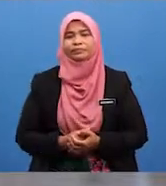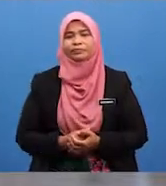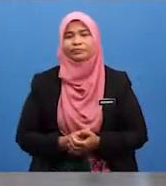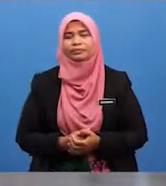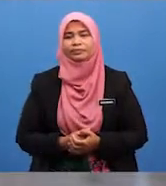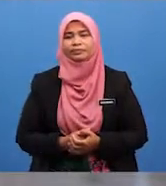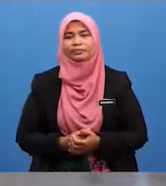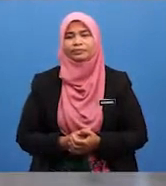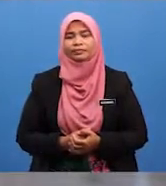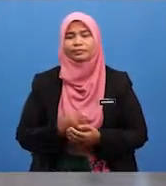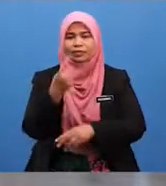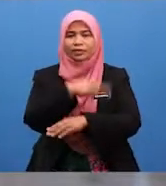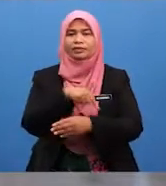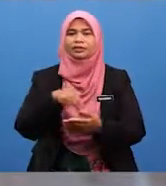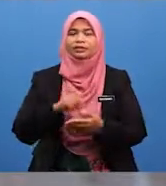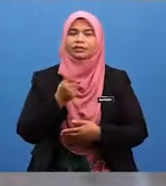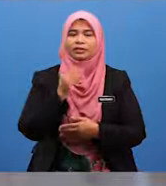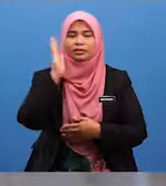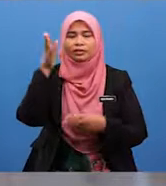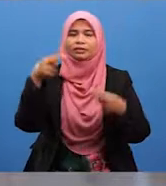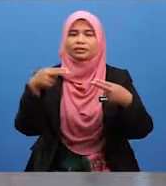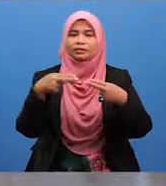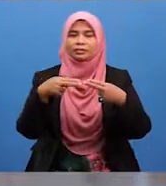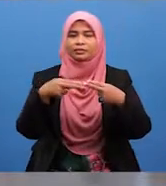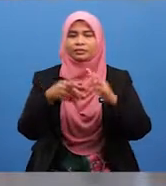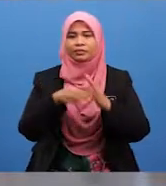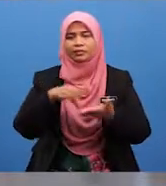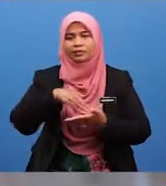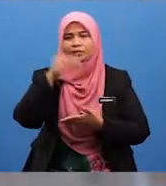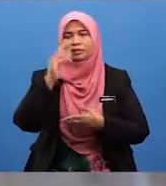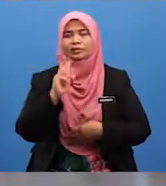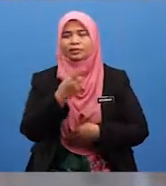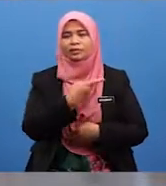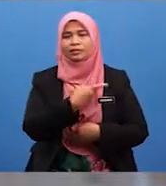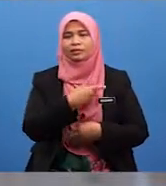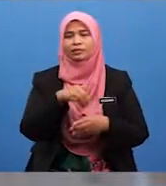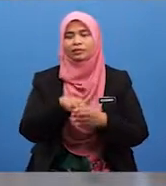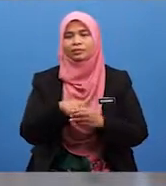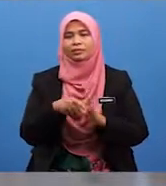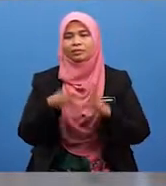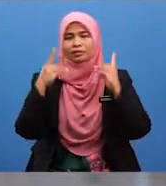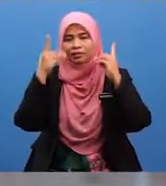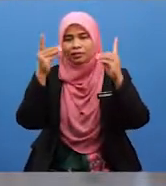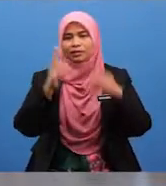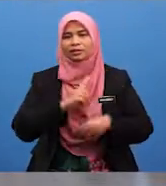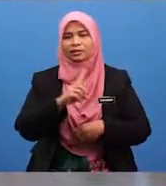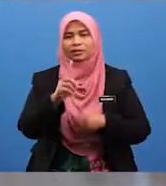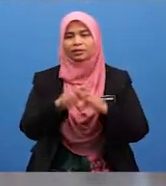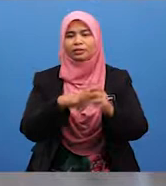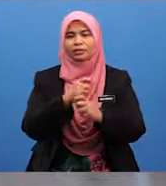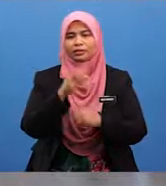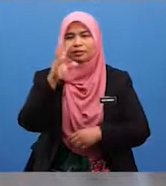Alhamdulillah. Hari ini kita akan menyambung lagi pembelajaran kita dalam subjek pendidikan Islam tahun